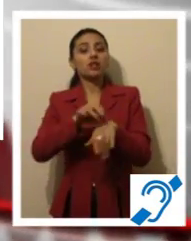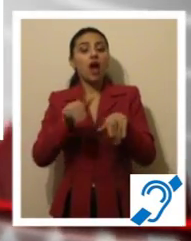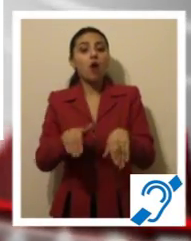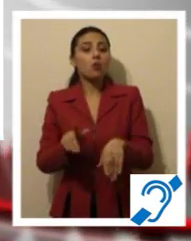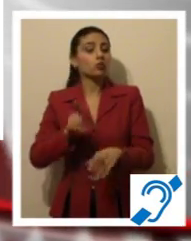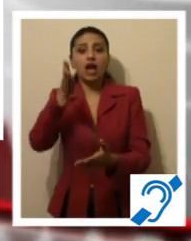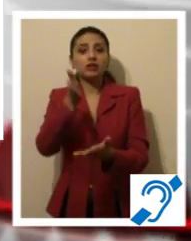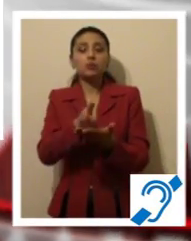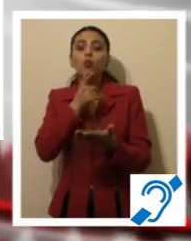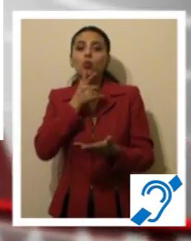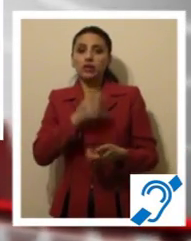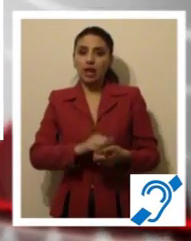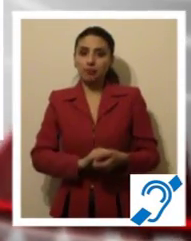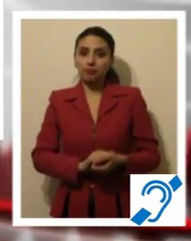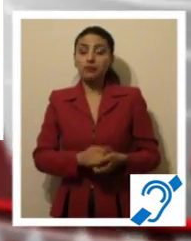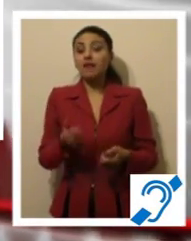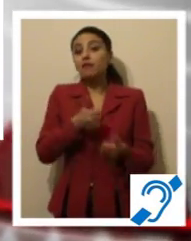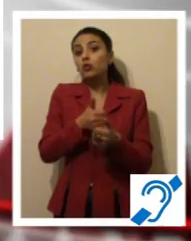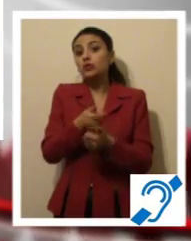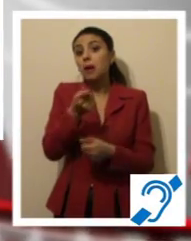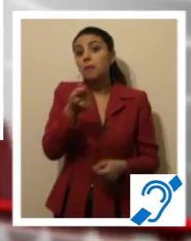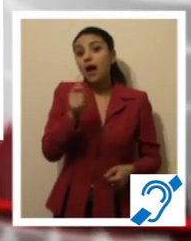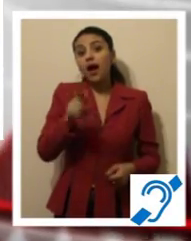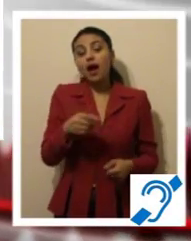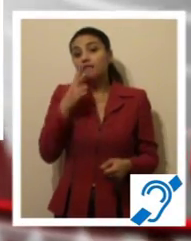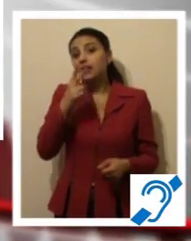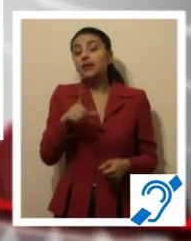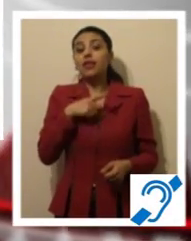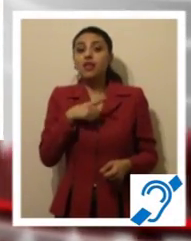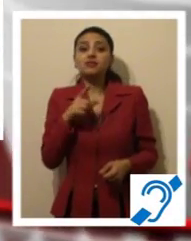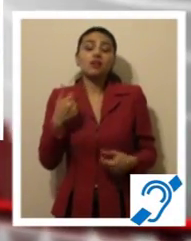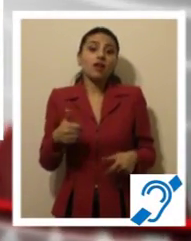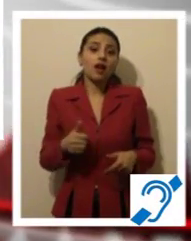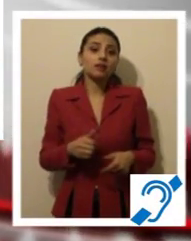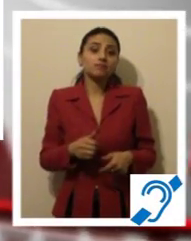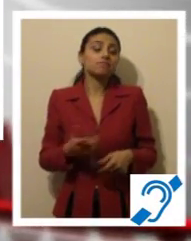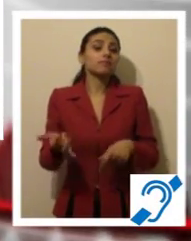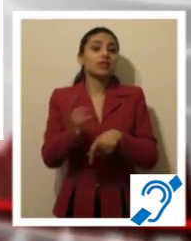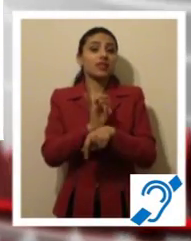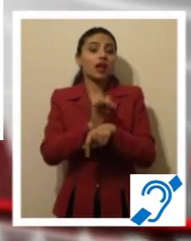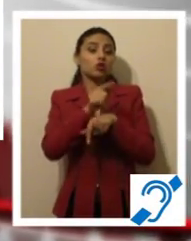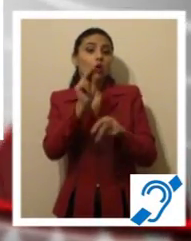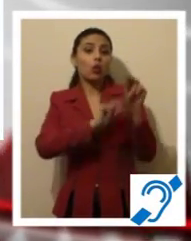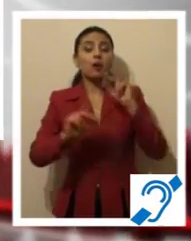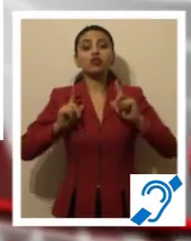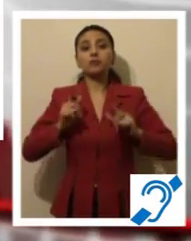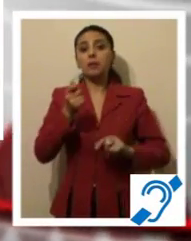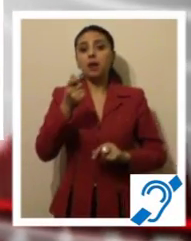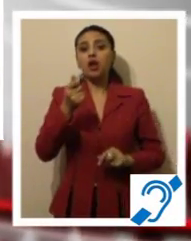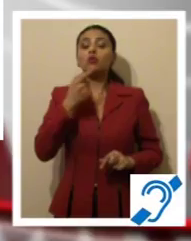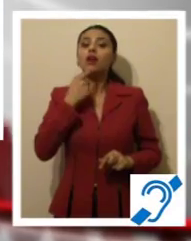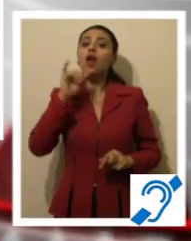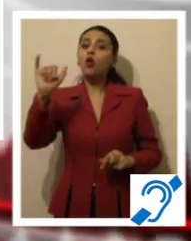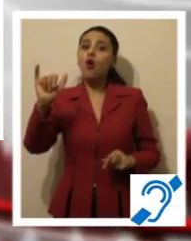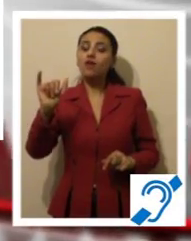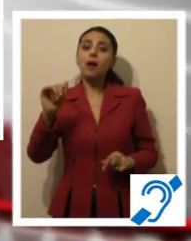s-a stabilit locația. Asta și în funcție de banii care se mai regăsesc în visteria clubului. Managerul clubului așteaptă bani de la CSU Craiova pe